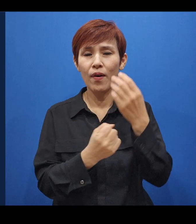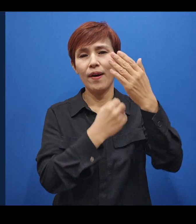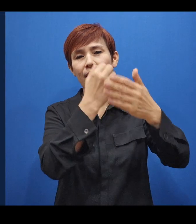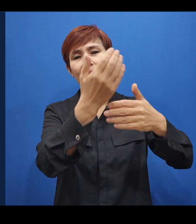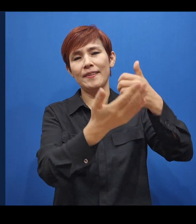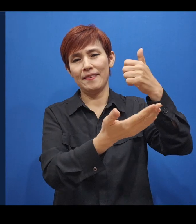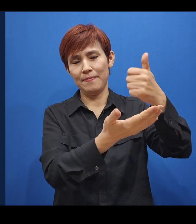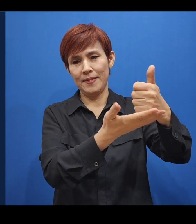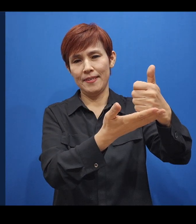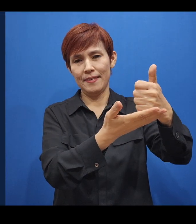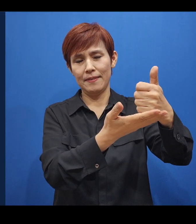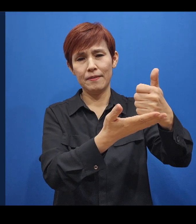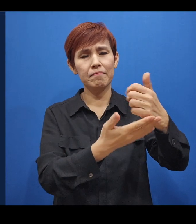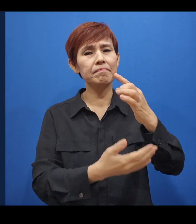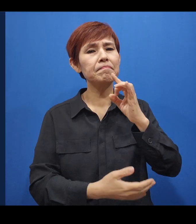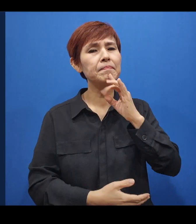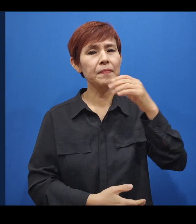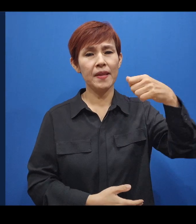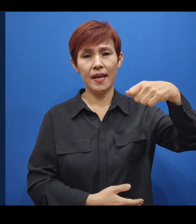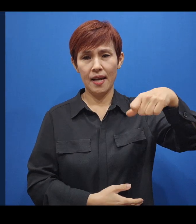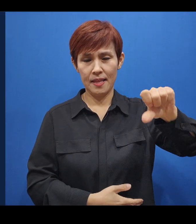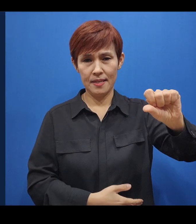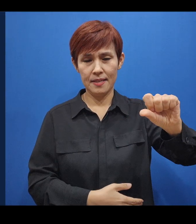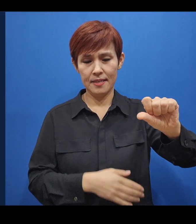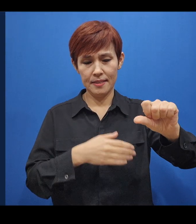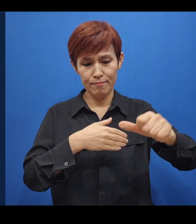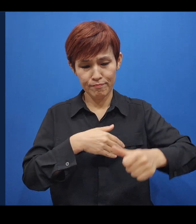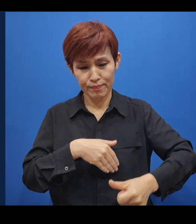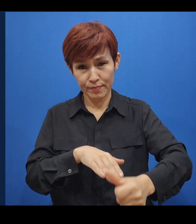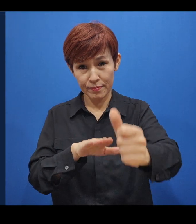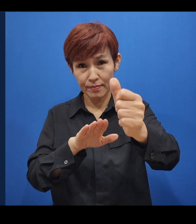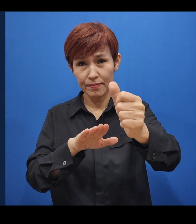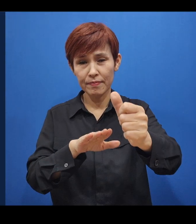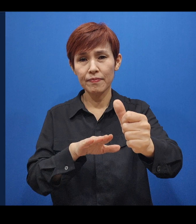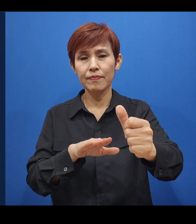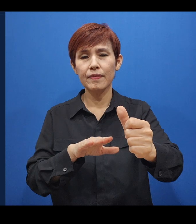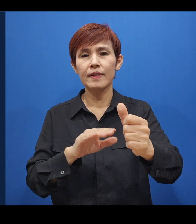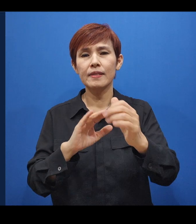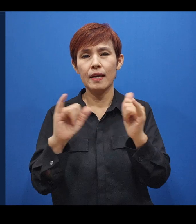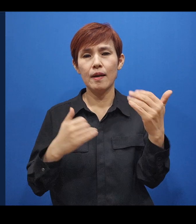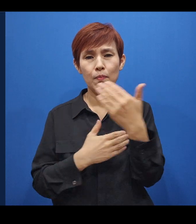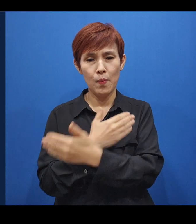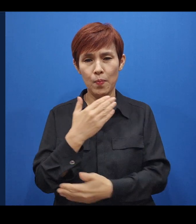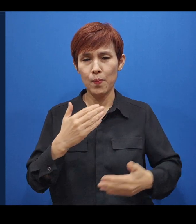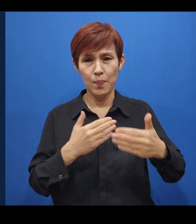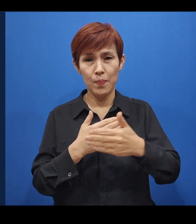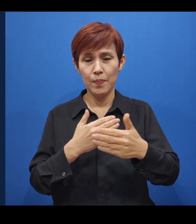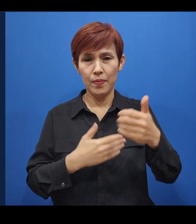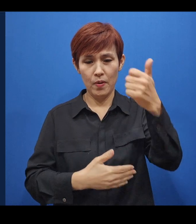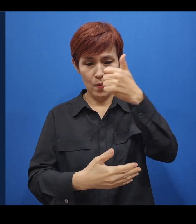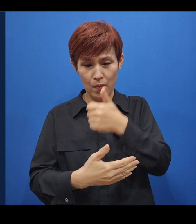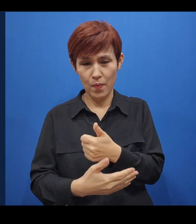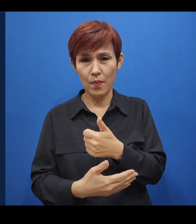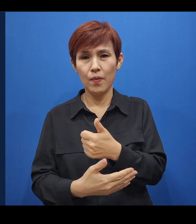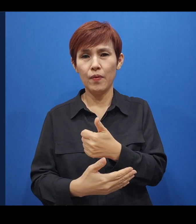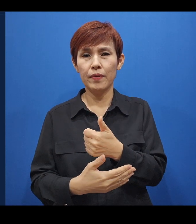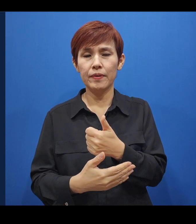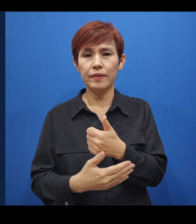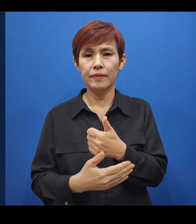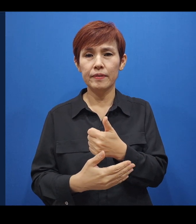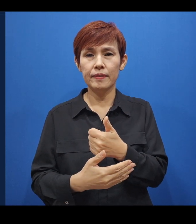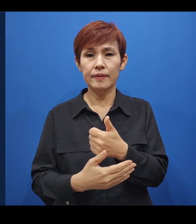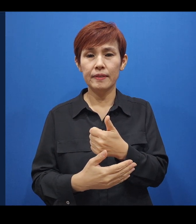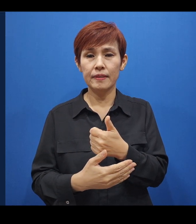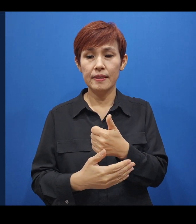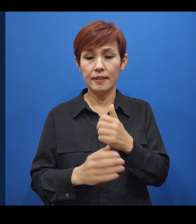하나님이 자기의 독생자를 세상에 보내심은, 성육신 하심은 그로 말미암아 우리를 살리려